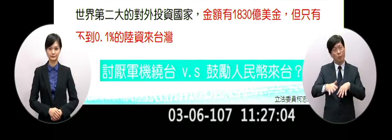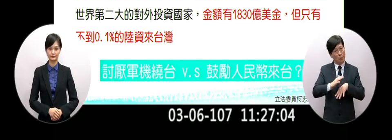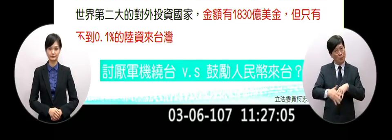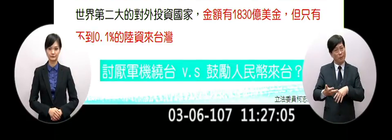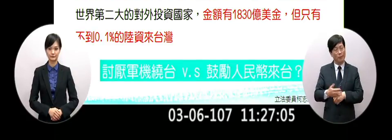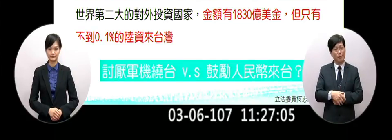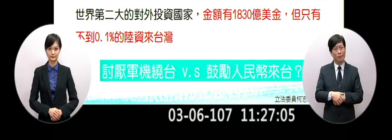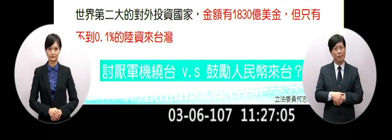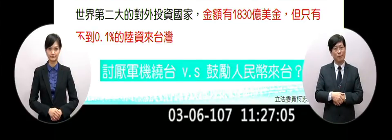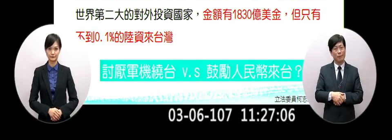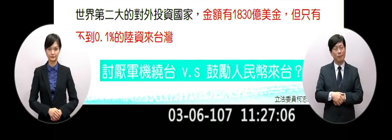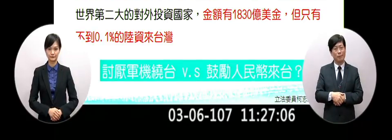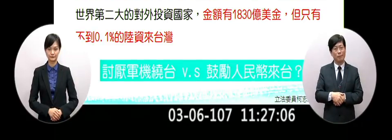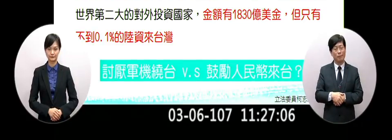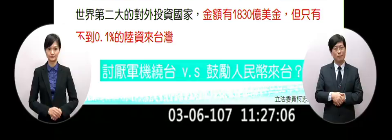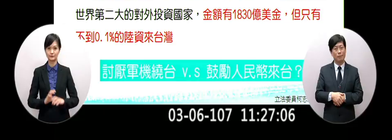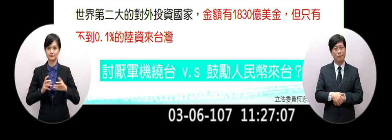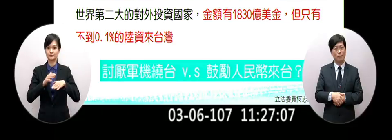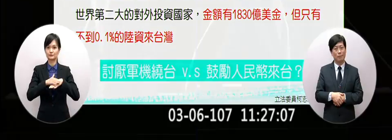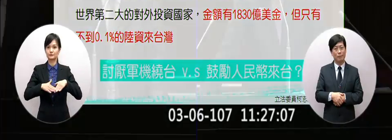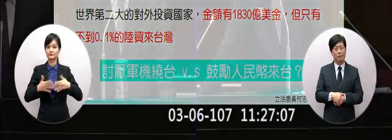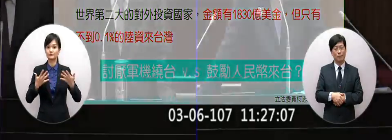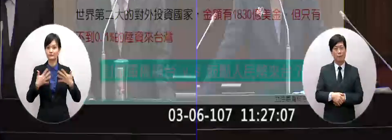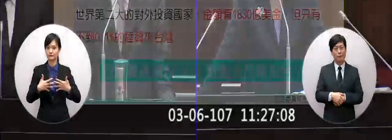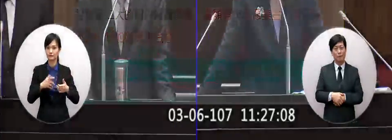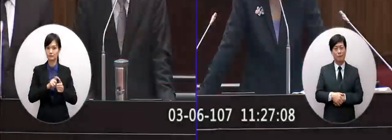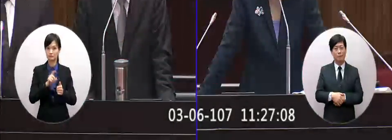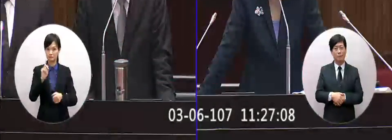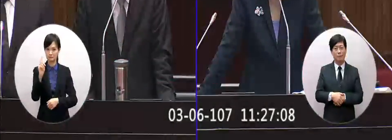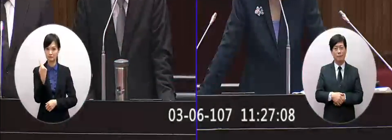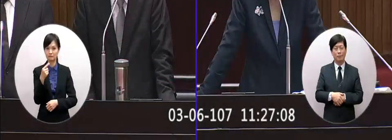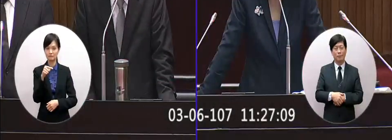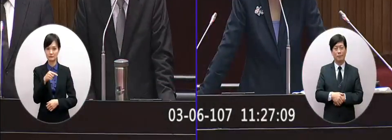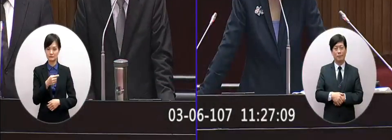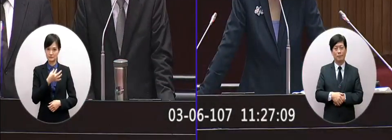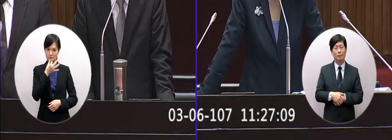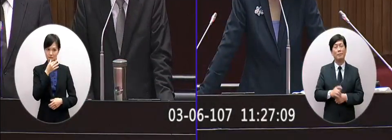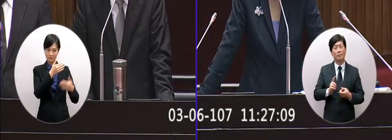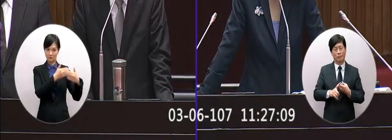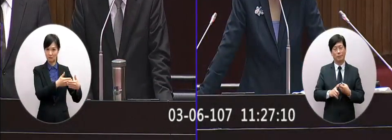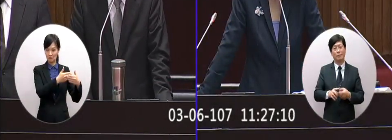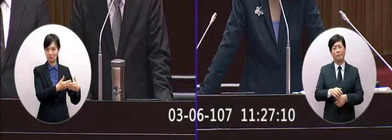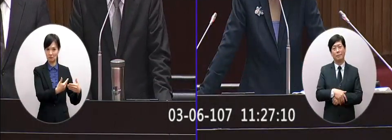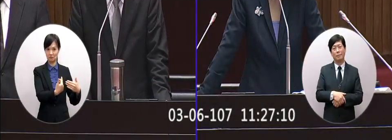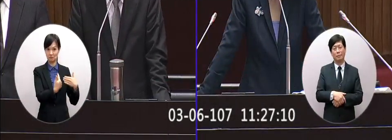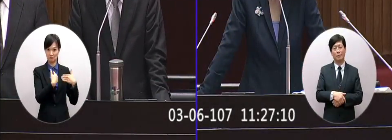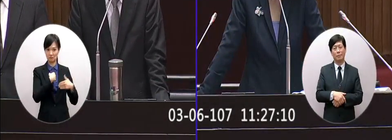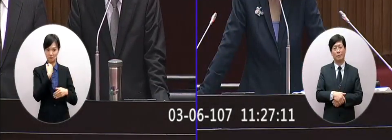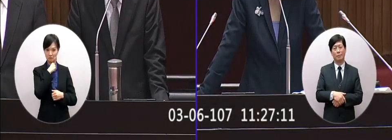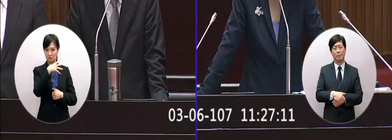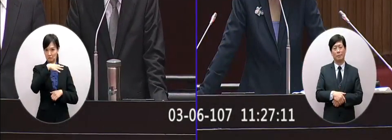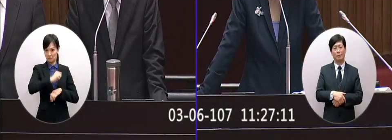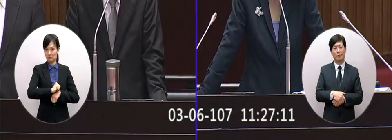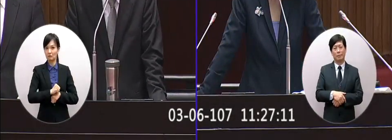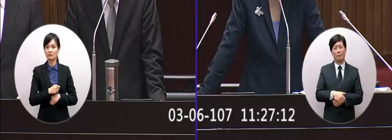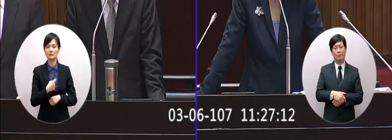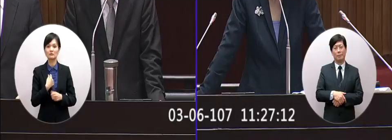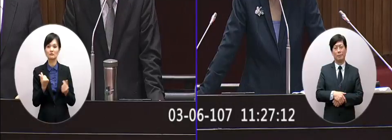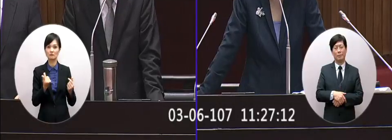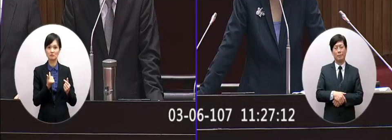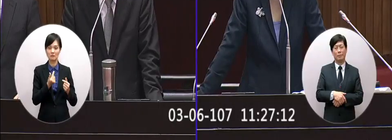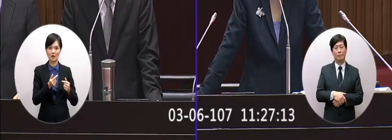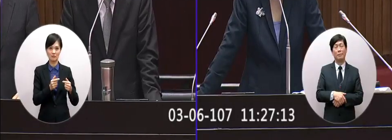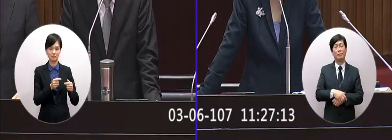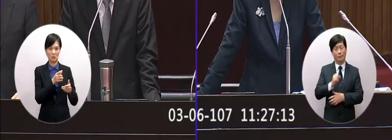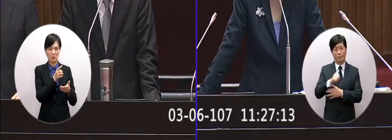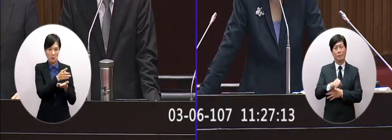院长解释一下。 他的国安问题是来自于他要并吞台湾嘛？ 是。 包括他的飞弹部署了